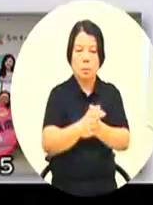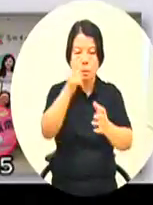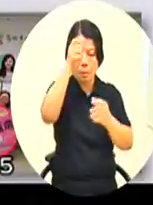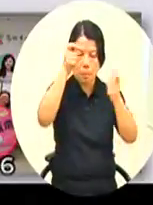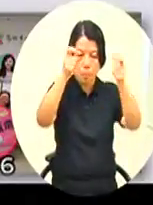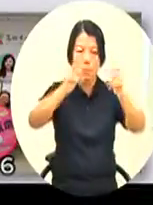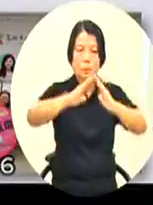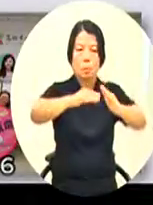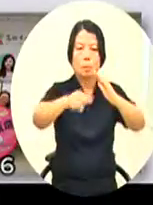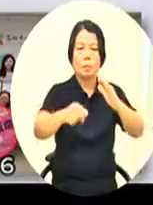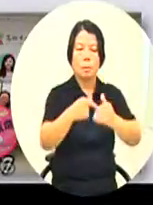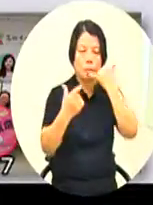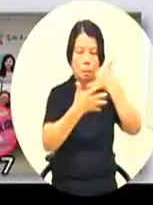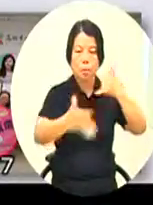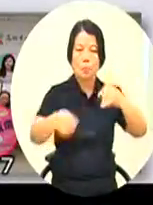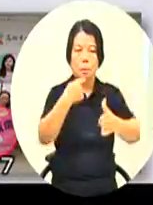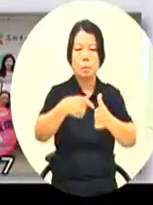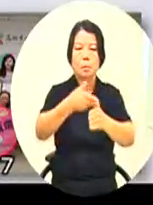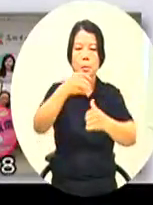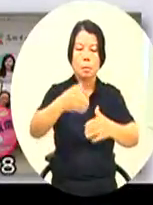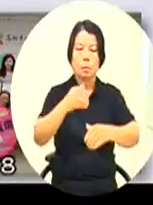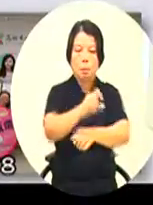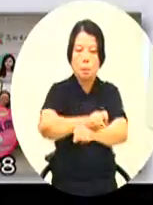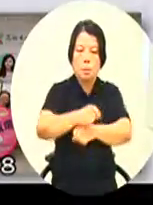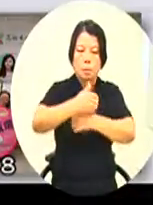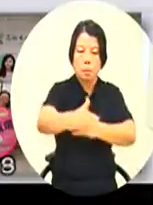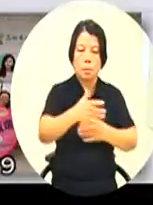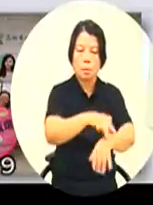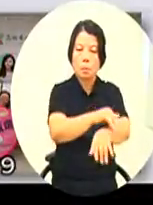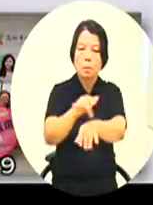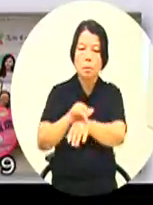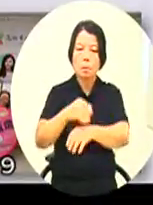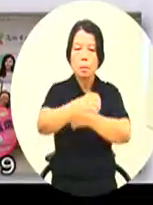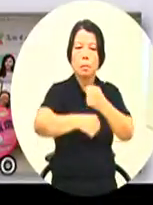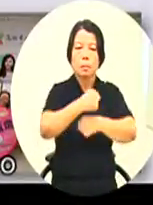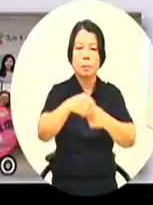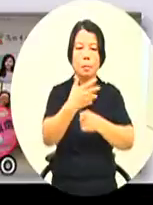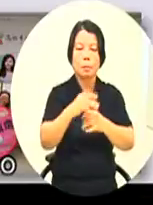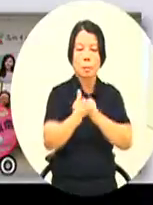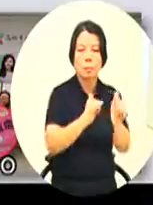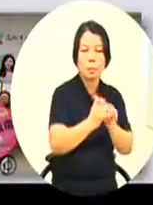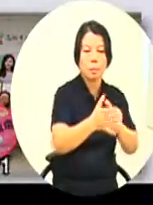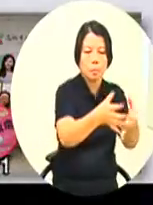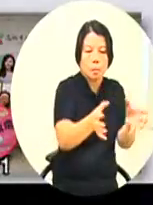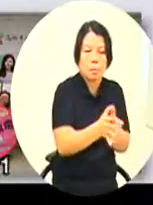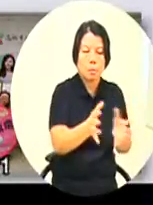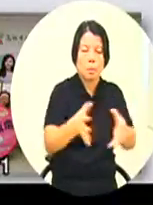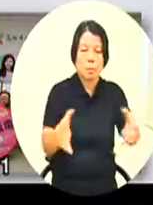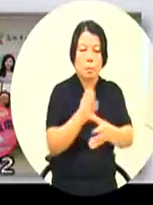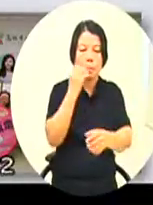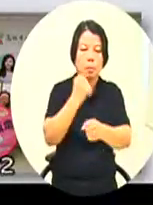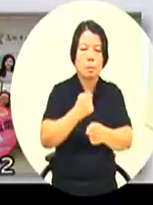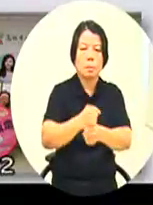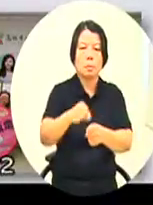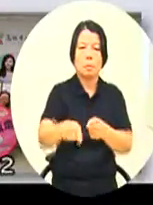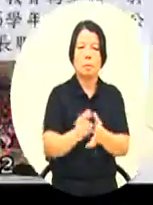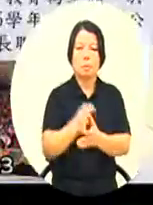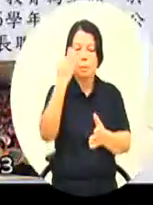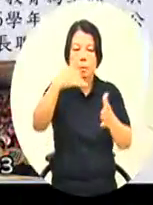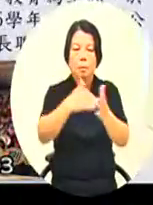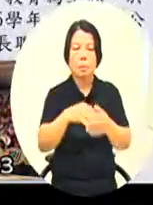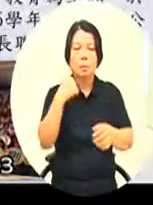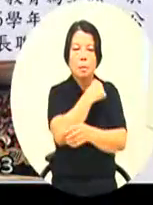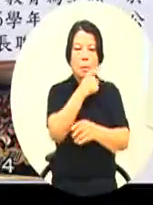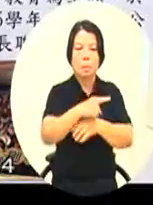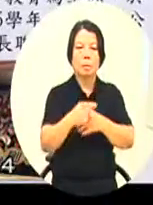海洋教育的课程，那所有的体验活动也跟我们许多民间团体来合作，包括我们跟看见台湾